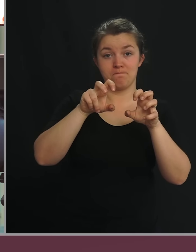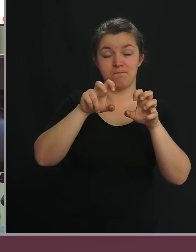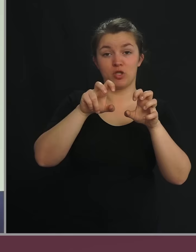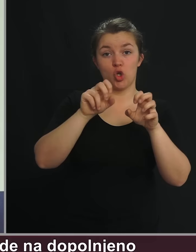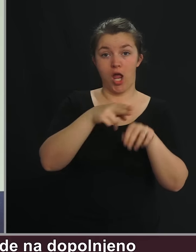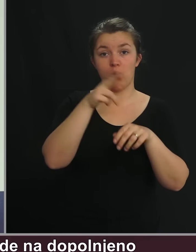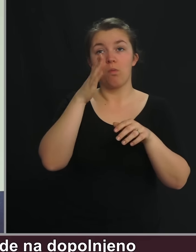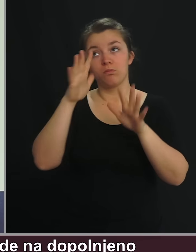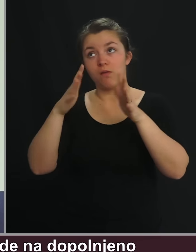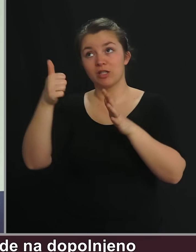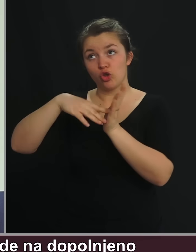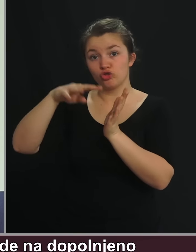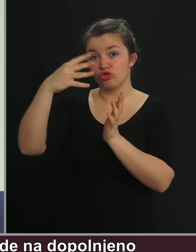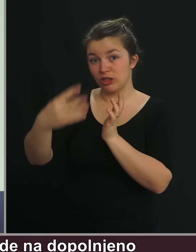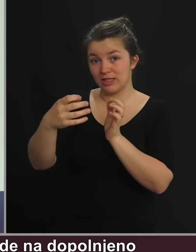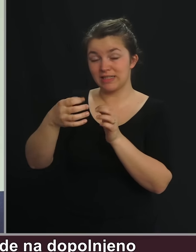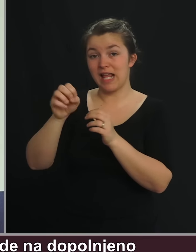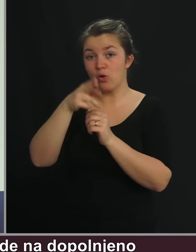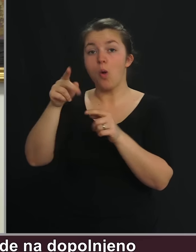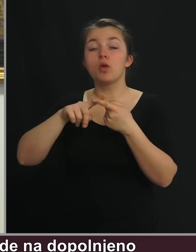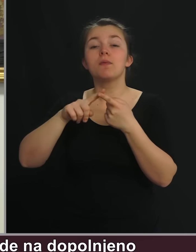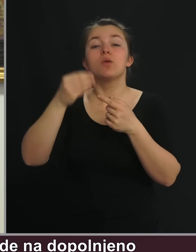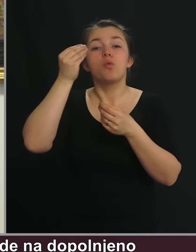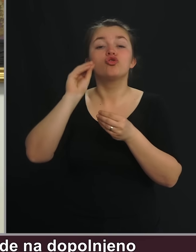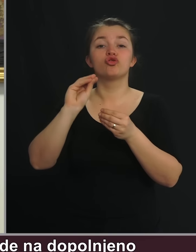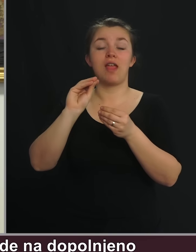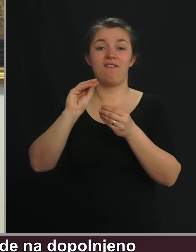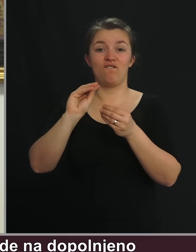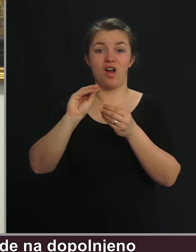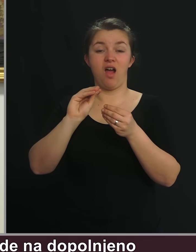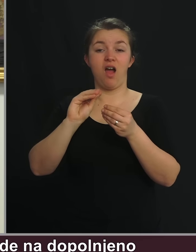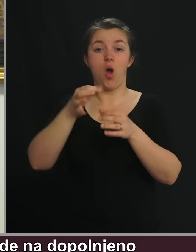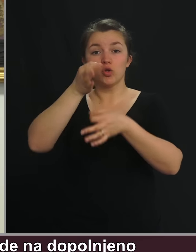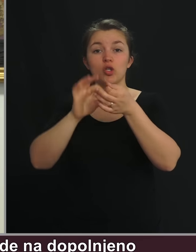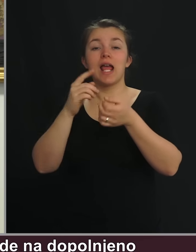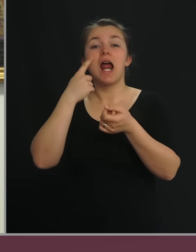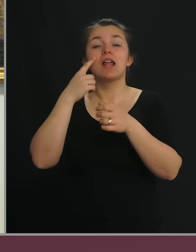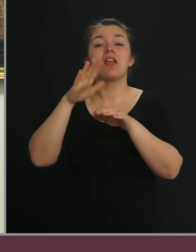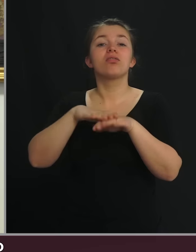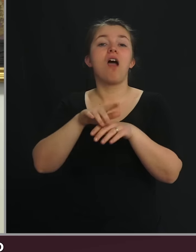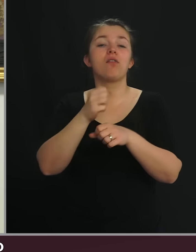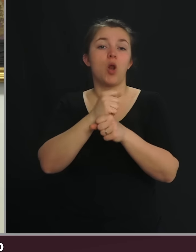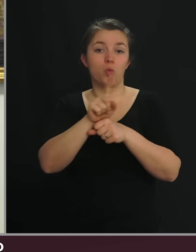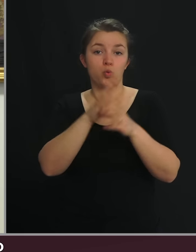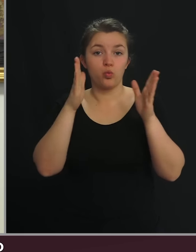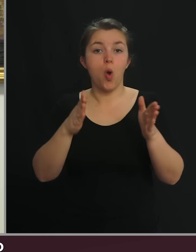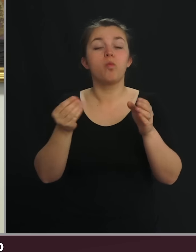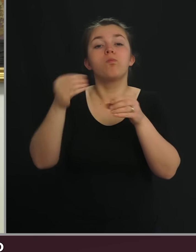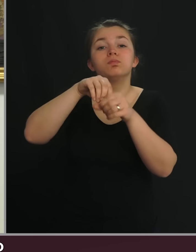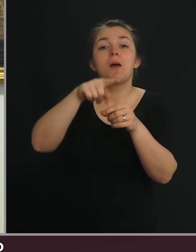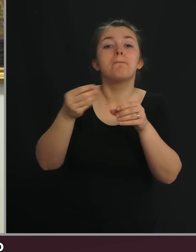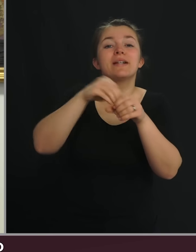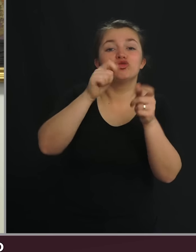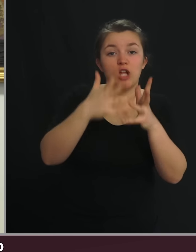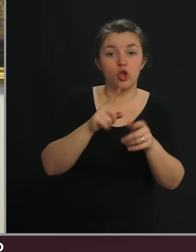evrov. Potem se pa upošteva odstotek glede na dopolneno delovno dobo skupaj s prišteto dobo, ki bi bil za žensko po zdaj